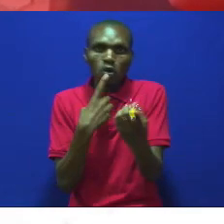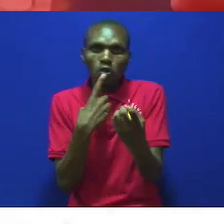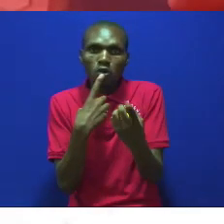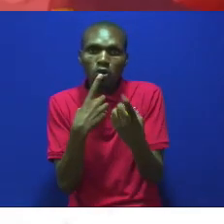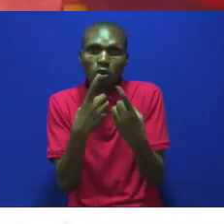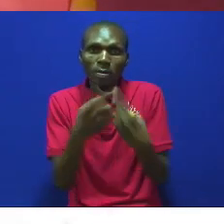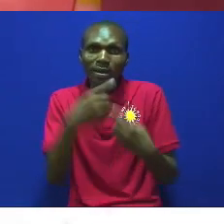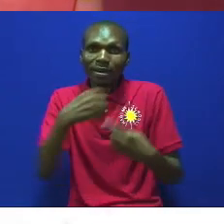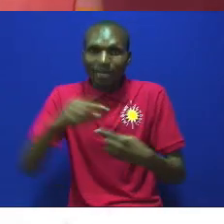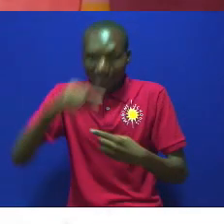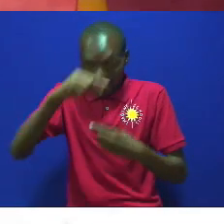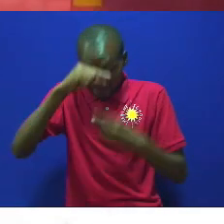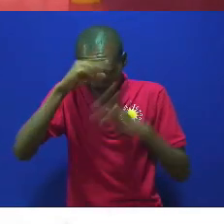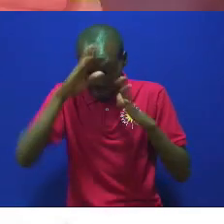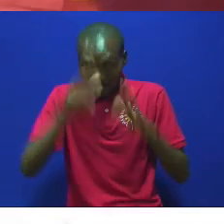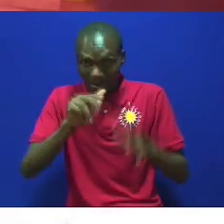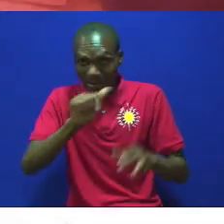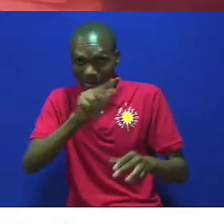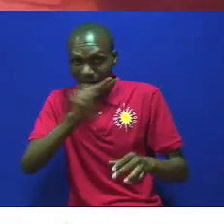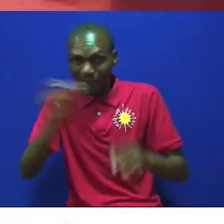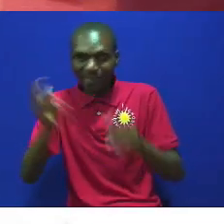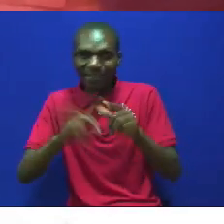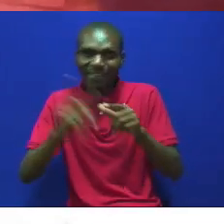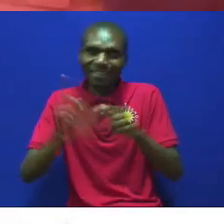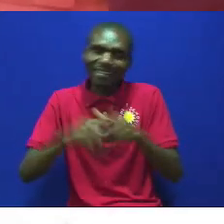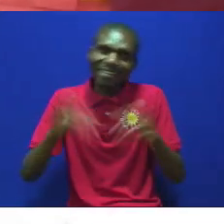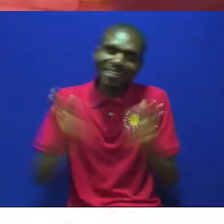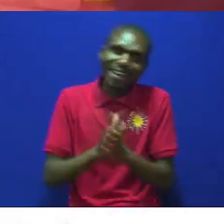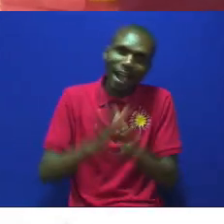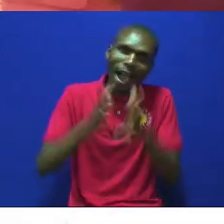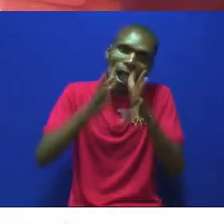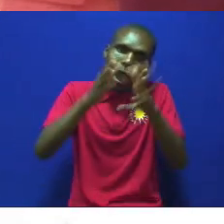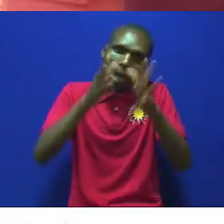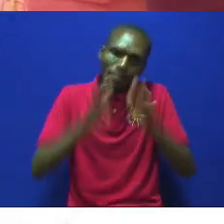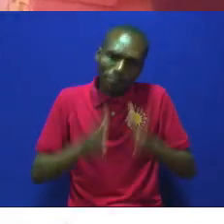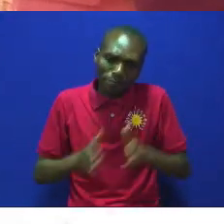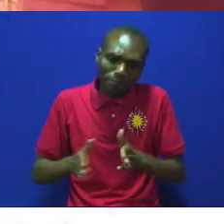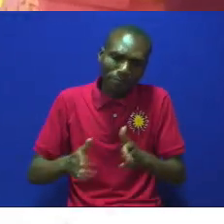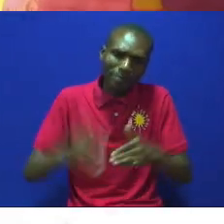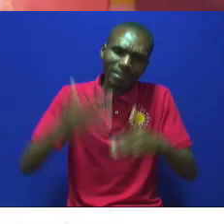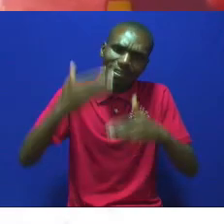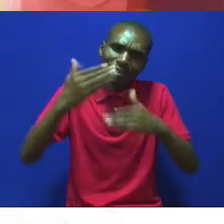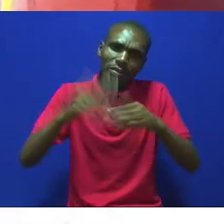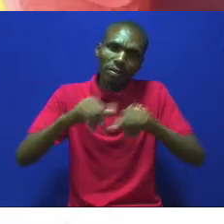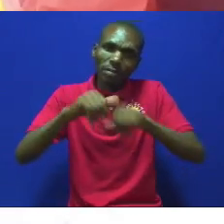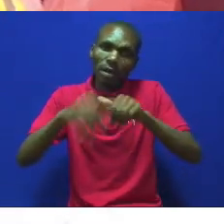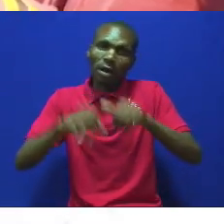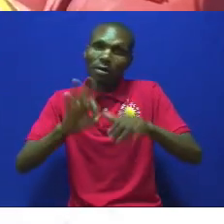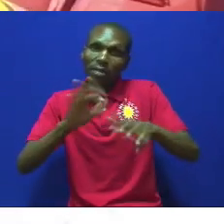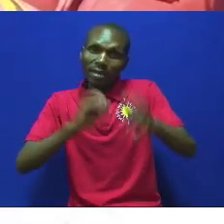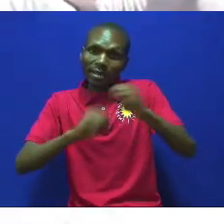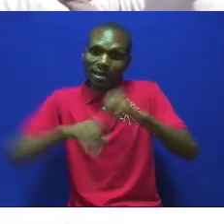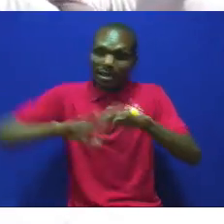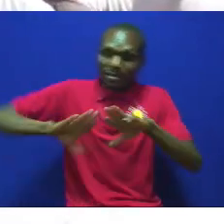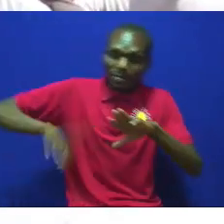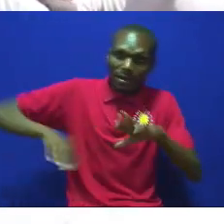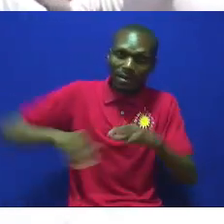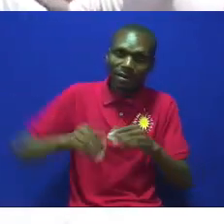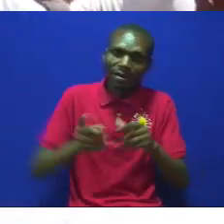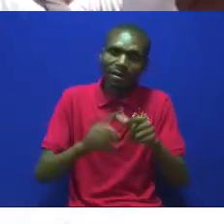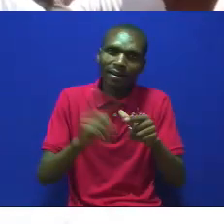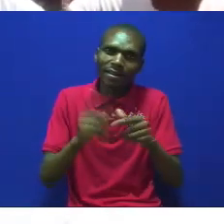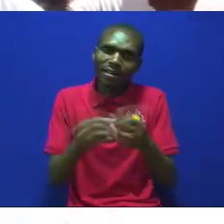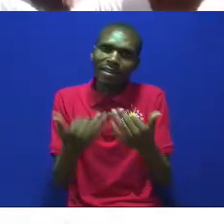omugavana wye county yo nigo agokera okoigorwa kwepale iyo ya tenenire ase miaka etato ya itiri. Nataka